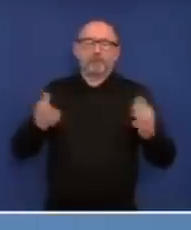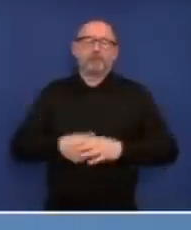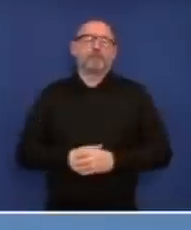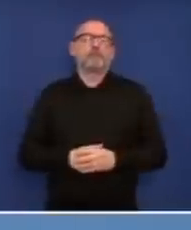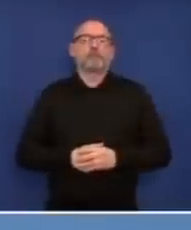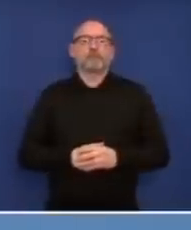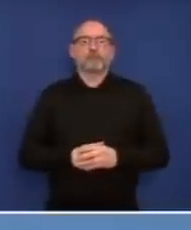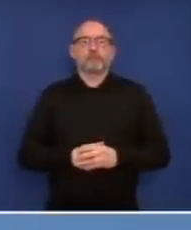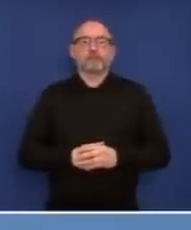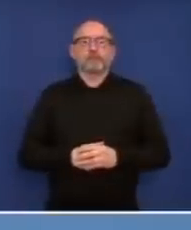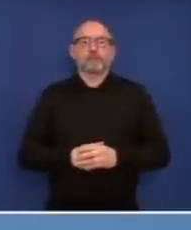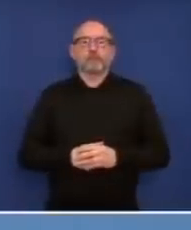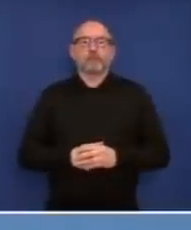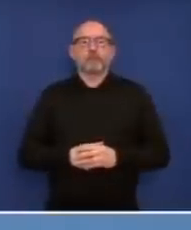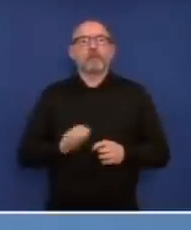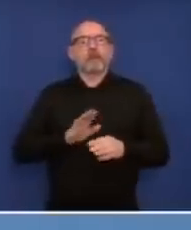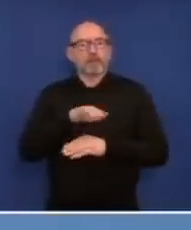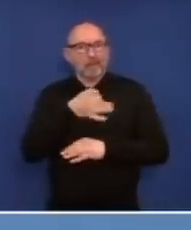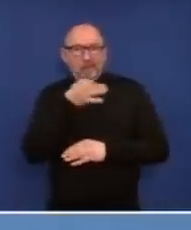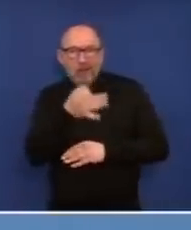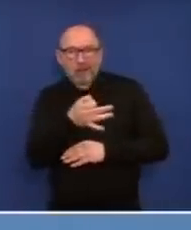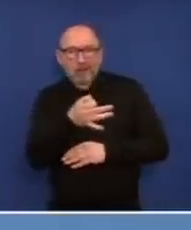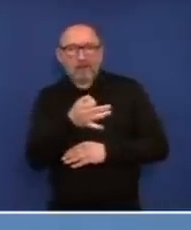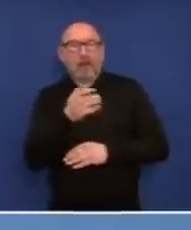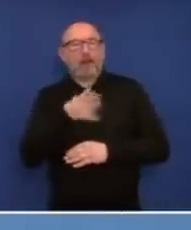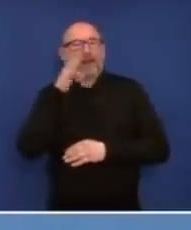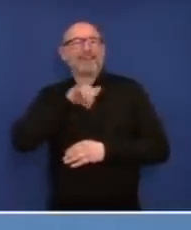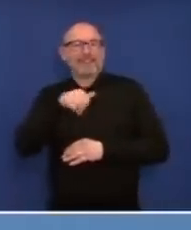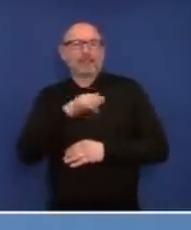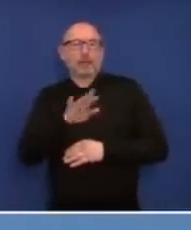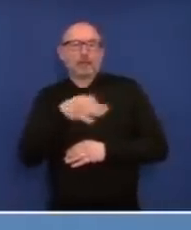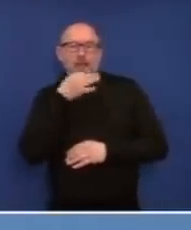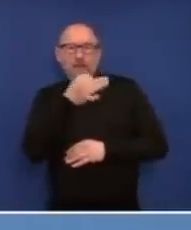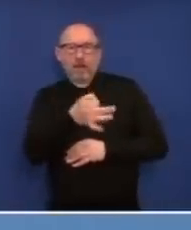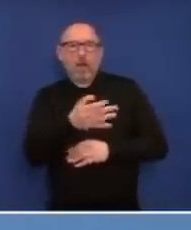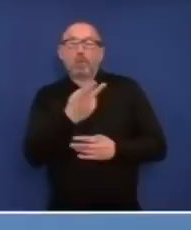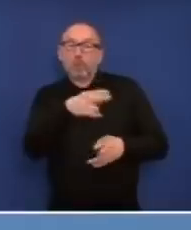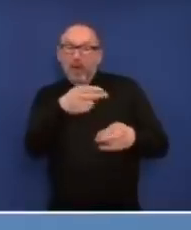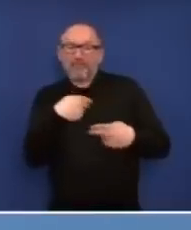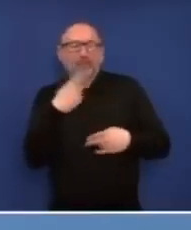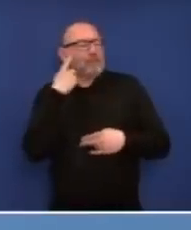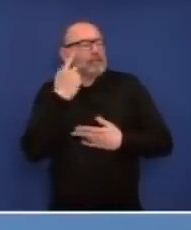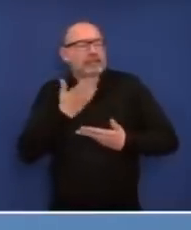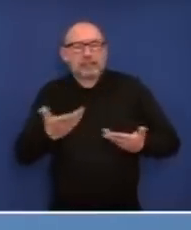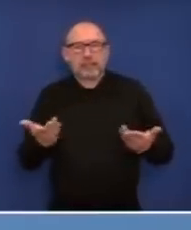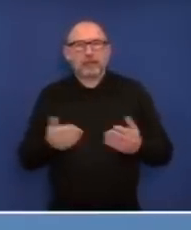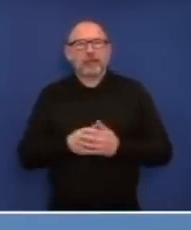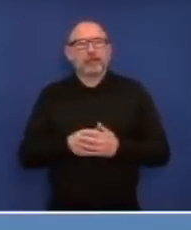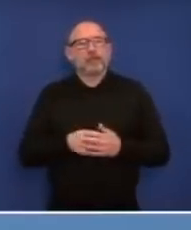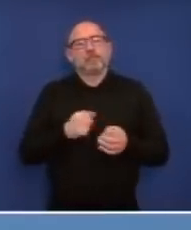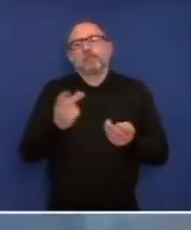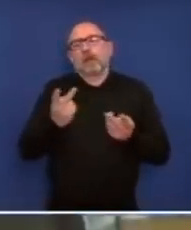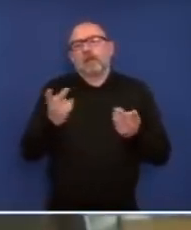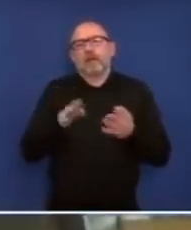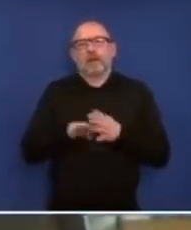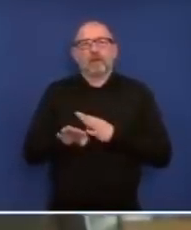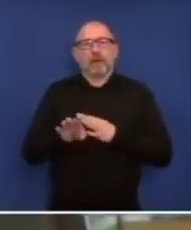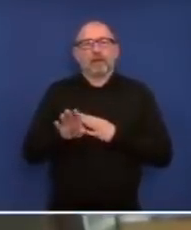Gut, eine Nachfrage. Ja, Nachfrage. Ich weiß nicht, ob Sie das beantworten können. Ansonsten vielleicht das